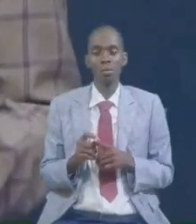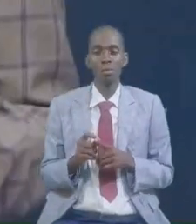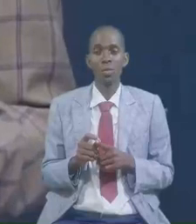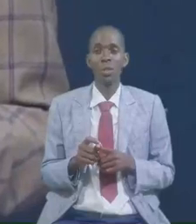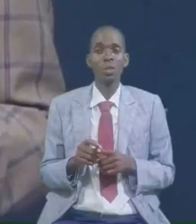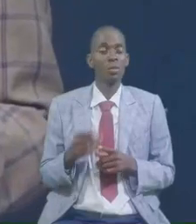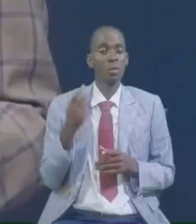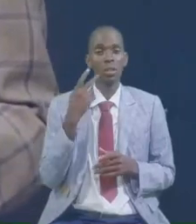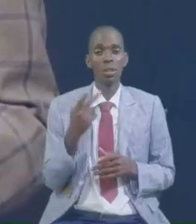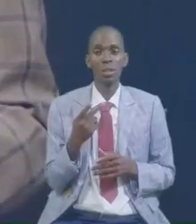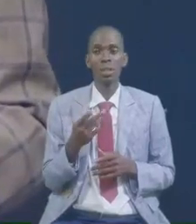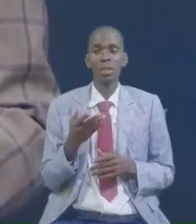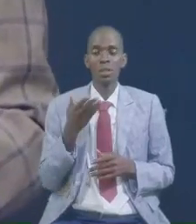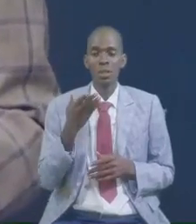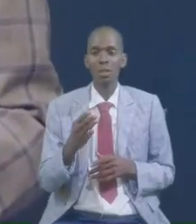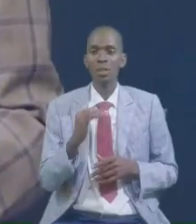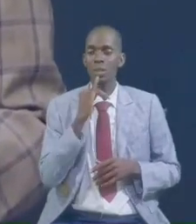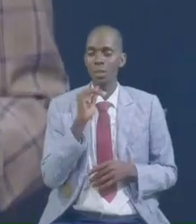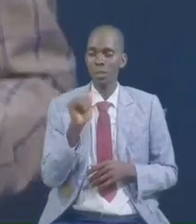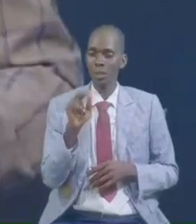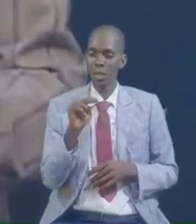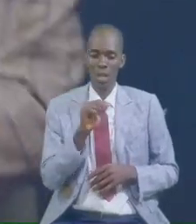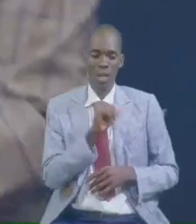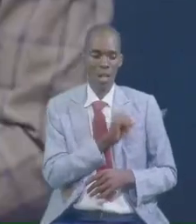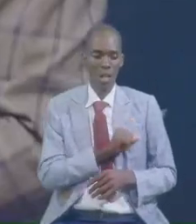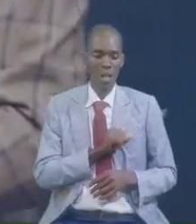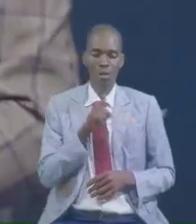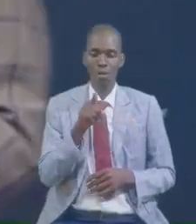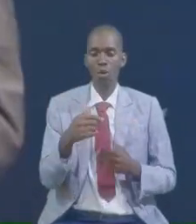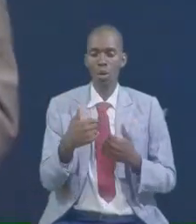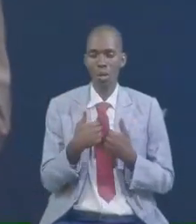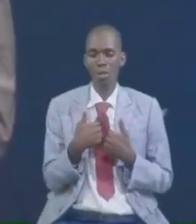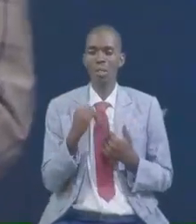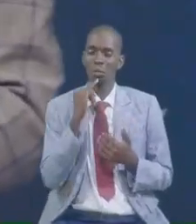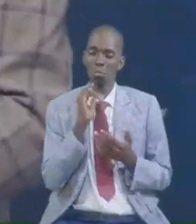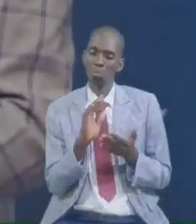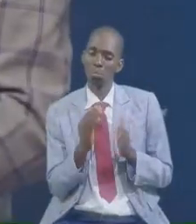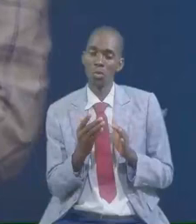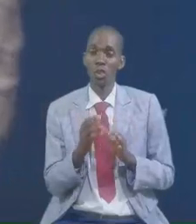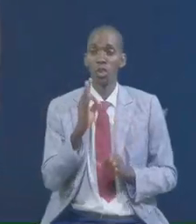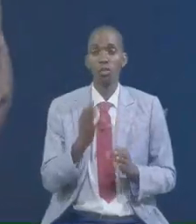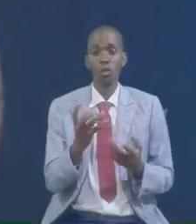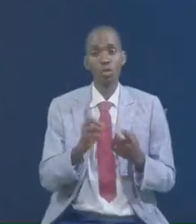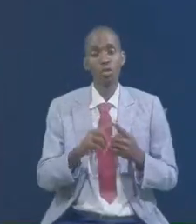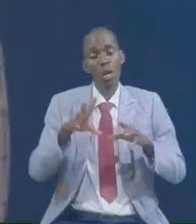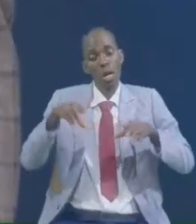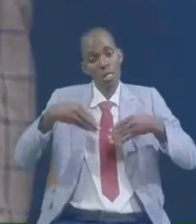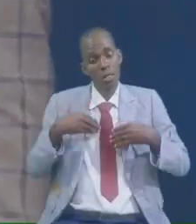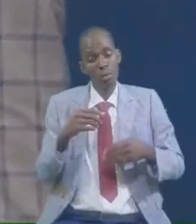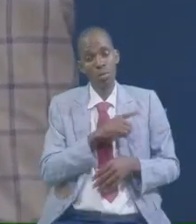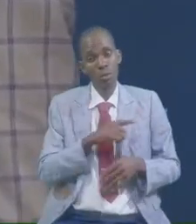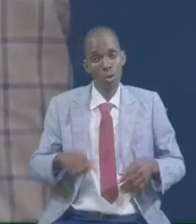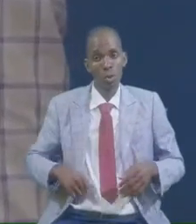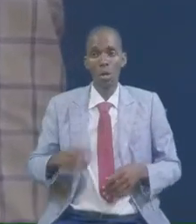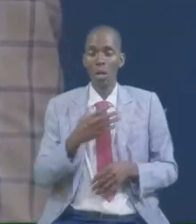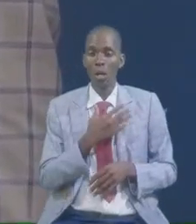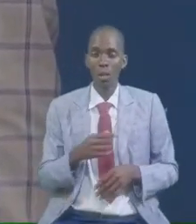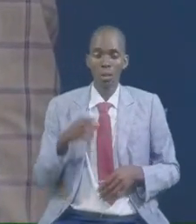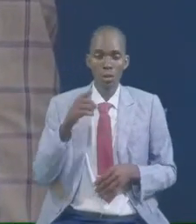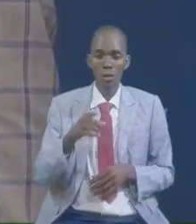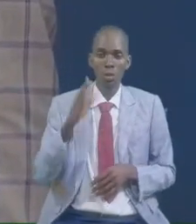recevoir. Mais il y a une attitude dans ton cœur. C'est comme si tu veux donner ta vie au Seigneur et que tu